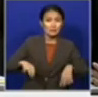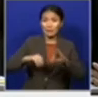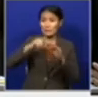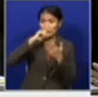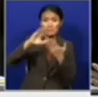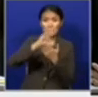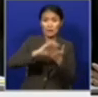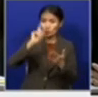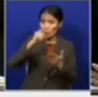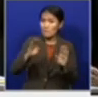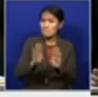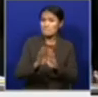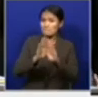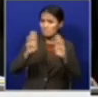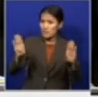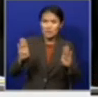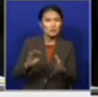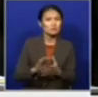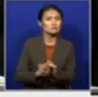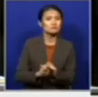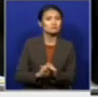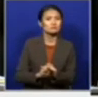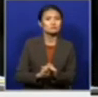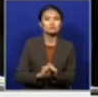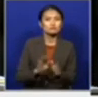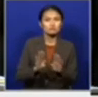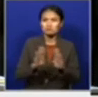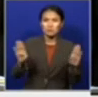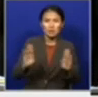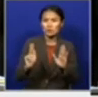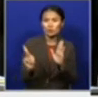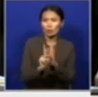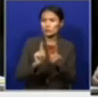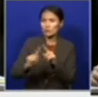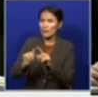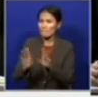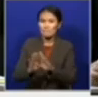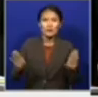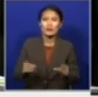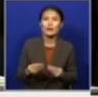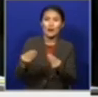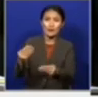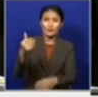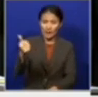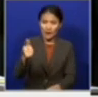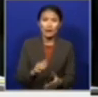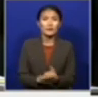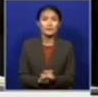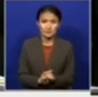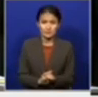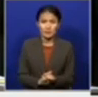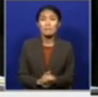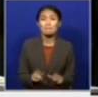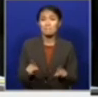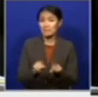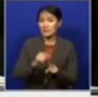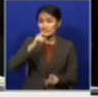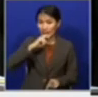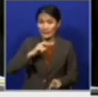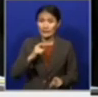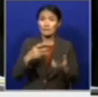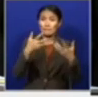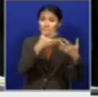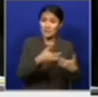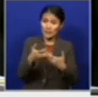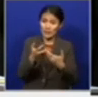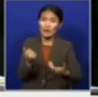กCPTPP ได้ส่งสัญญาณมาแล้วว่าหากไทยเข้าร่วมความตกลง CPTPP เราจะต้องเปิดเส